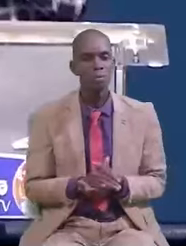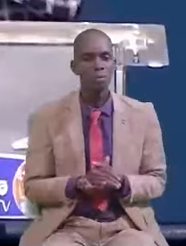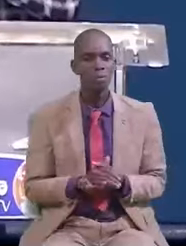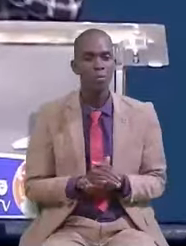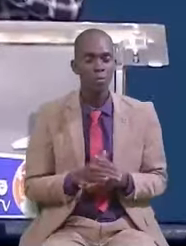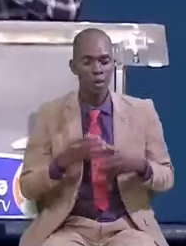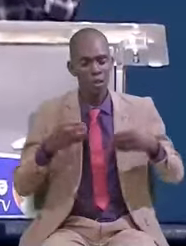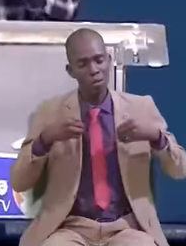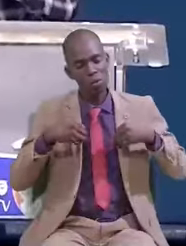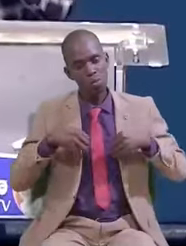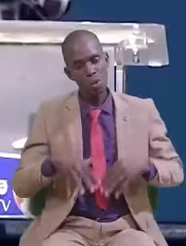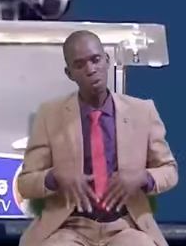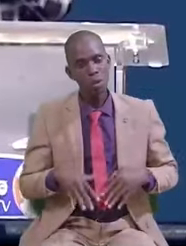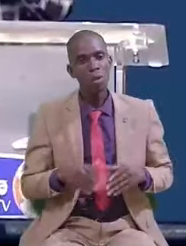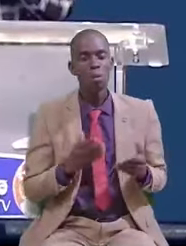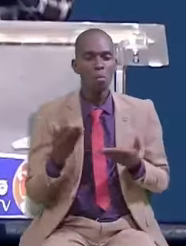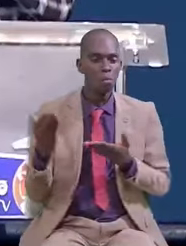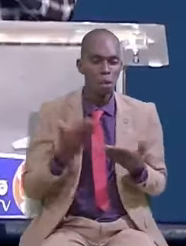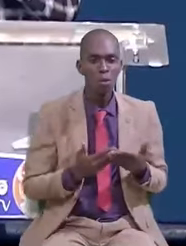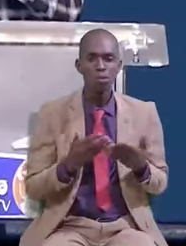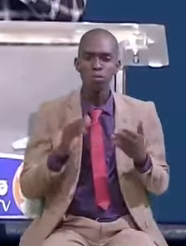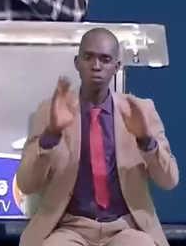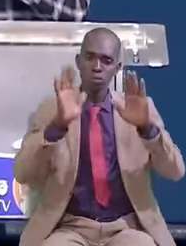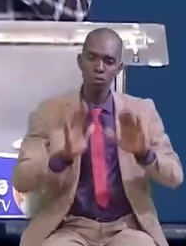La dépression apporte la détresse dans votre vie.